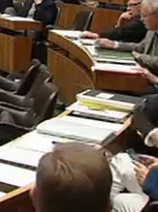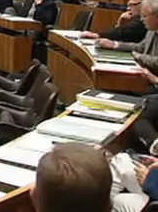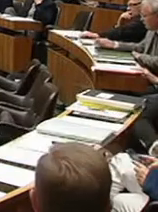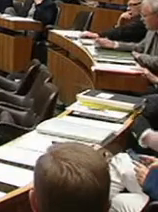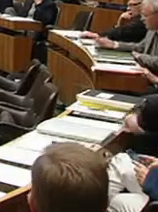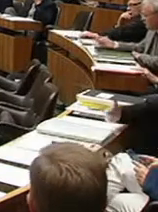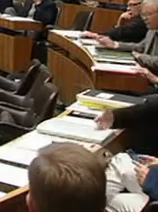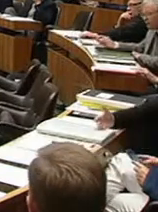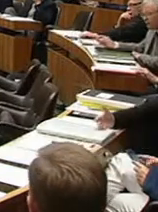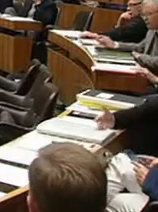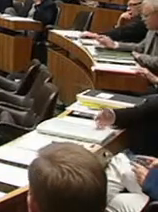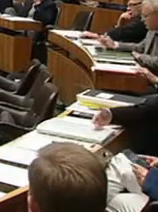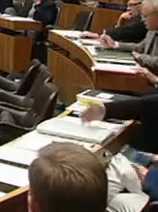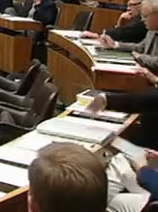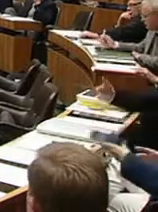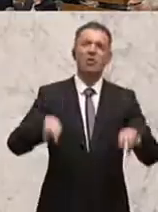mehr Chancengerechtigkeit.